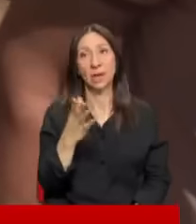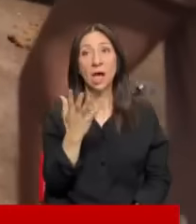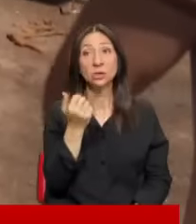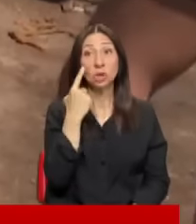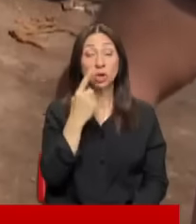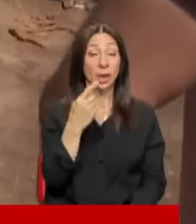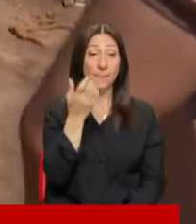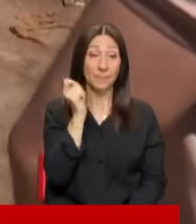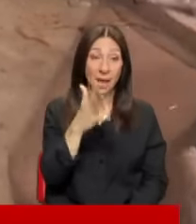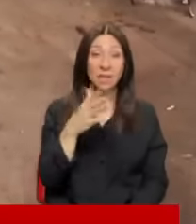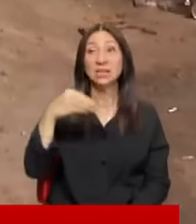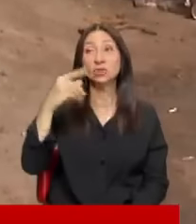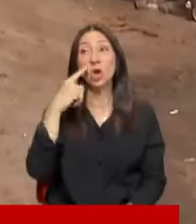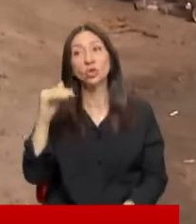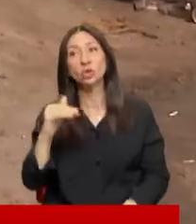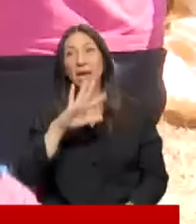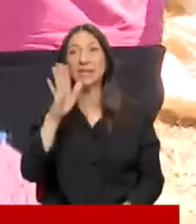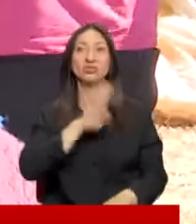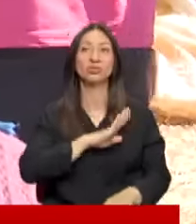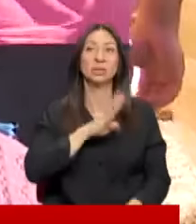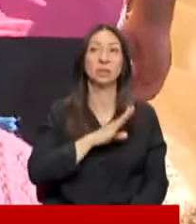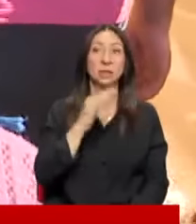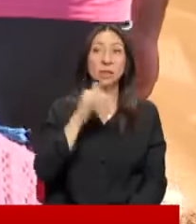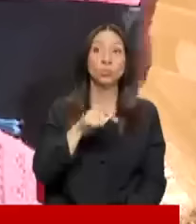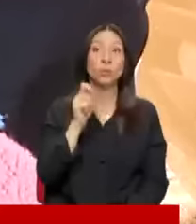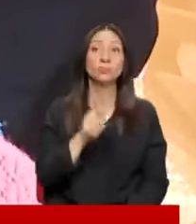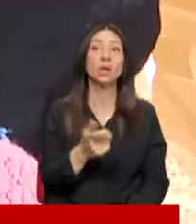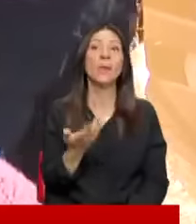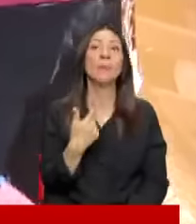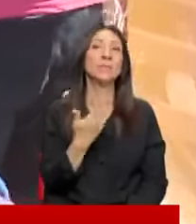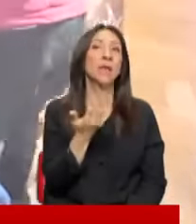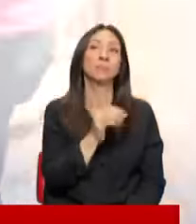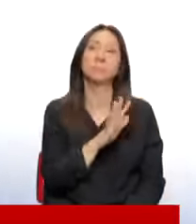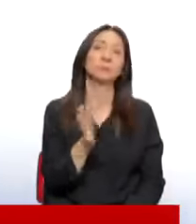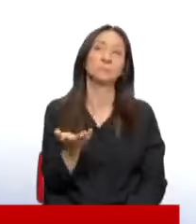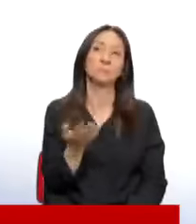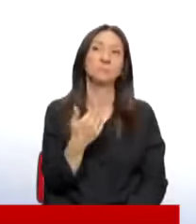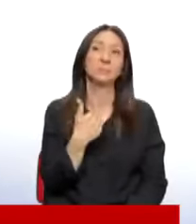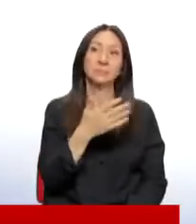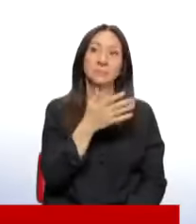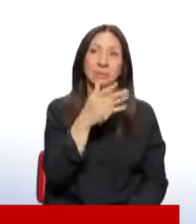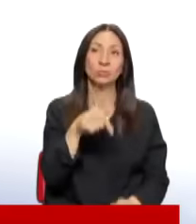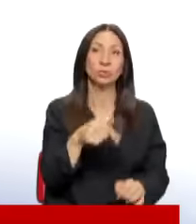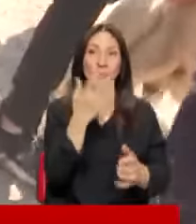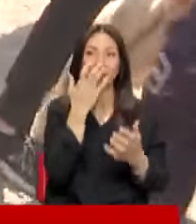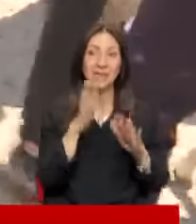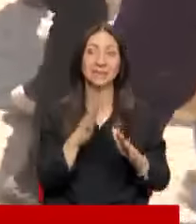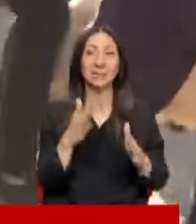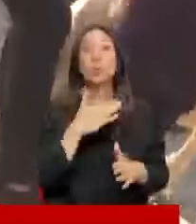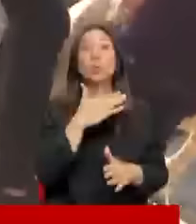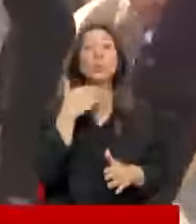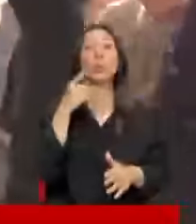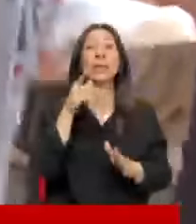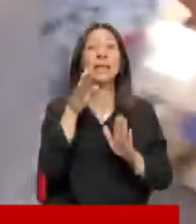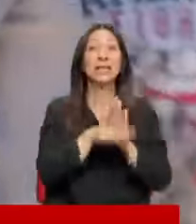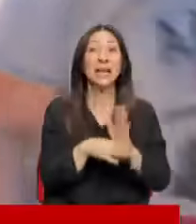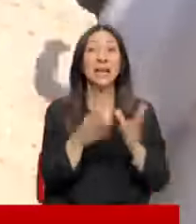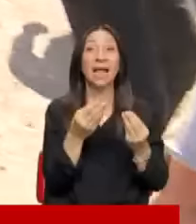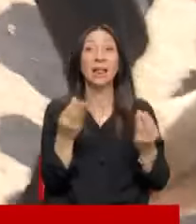göre pahalı, satıcıya göre ucuz. Herkes şikayetçi. İndirim bugün yapmışlardı ama biz aldık maalesef. Biz bilseydik biz de bugünü beklerdik. Kurbanlıklardaki